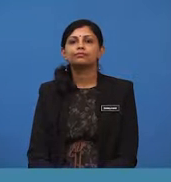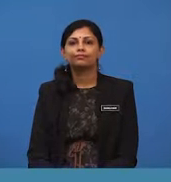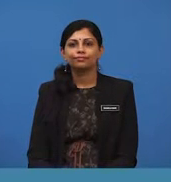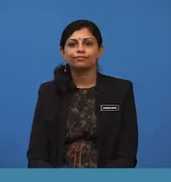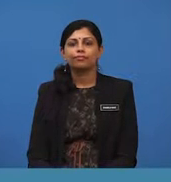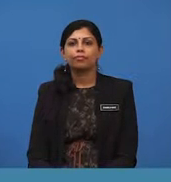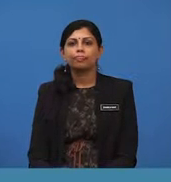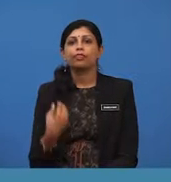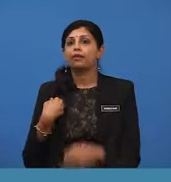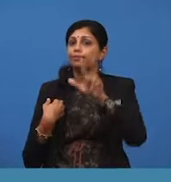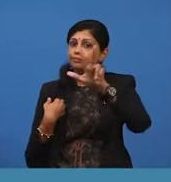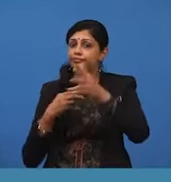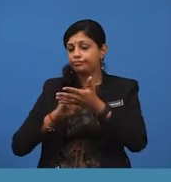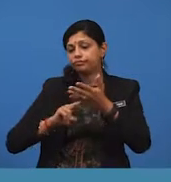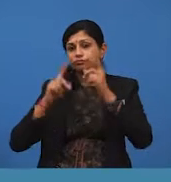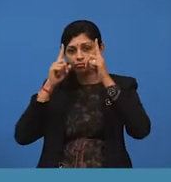kekuatan medan magnet.